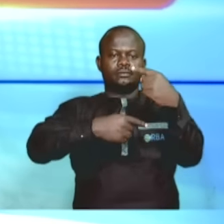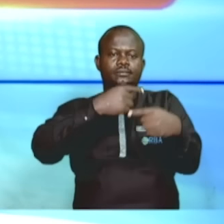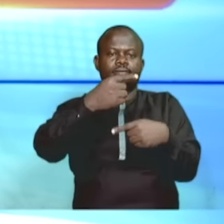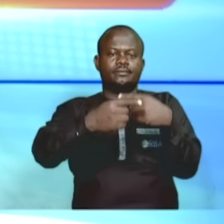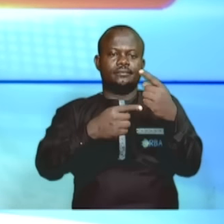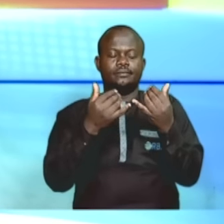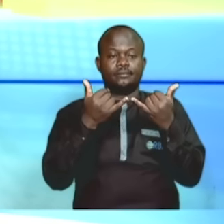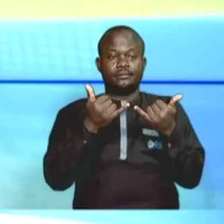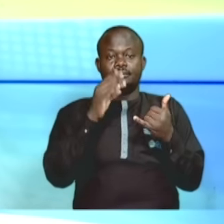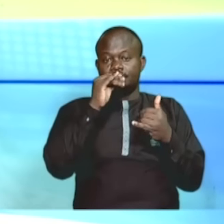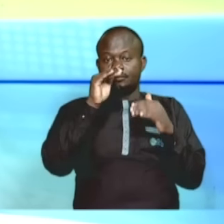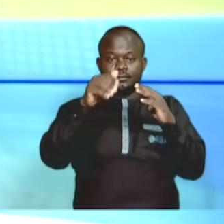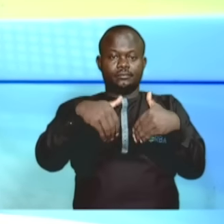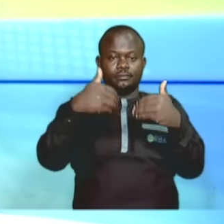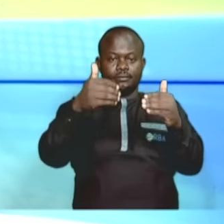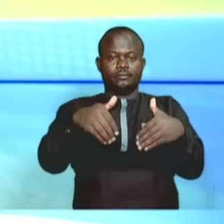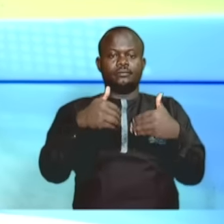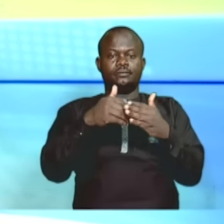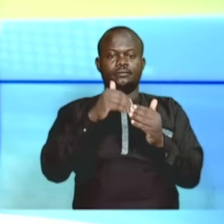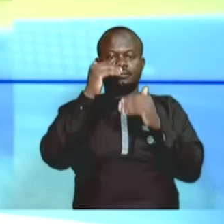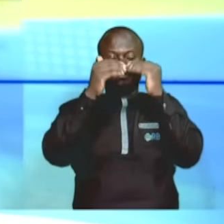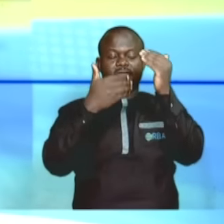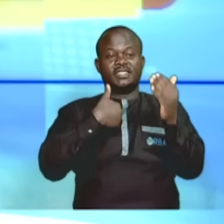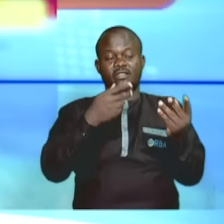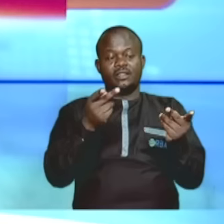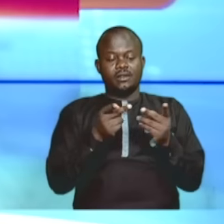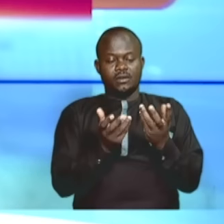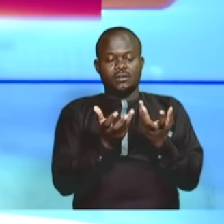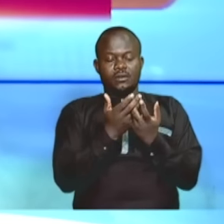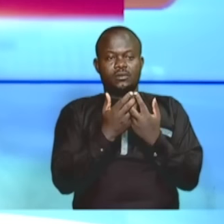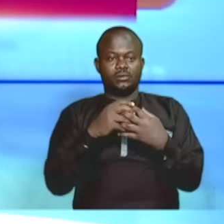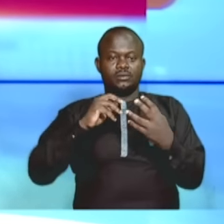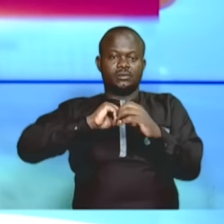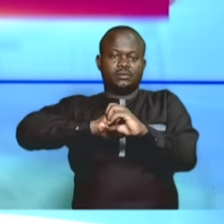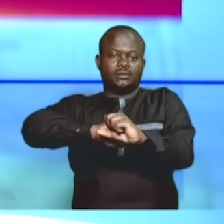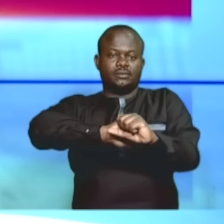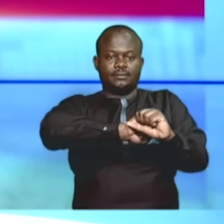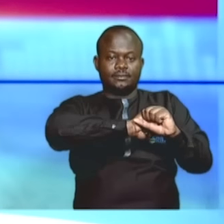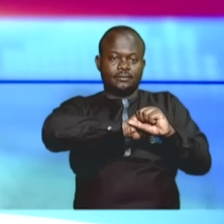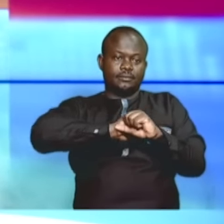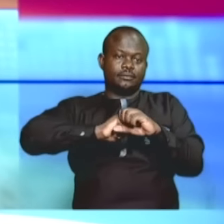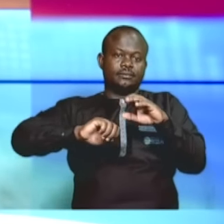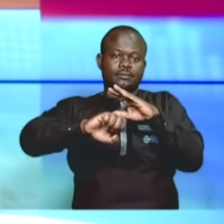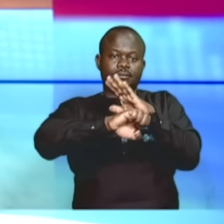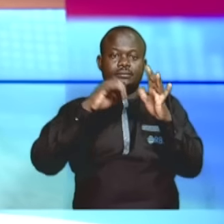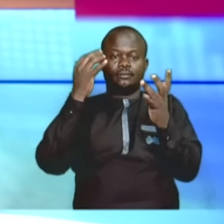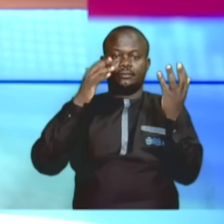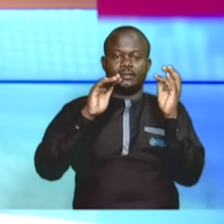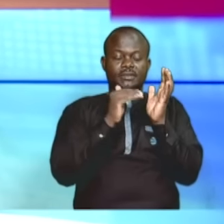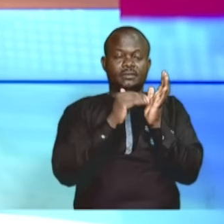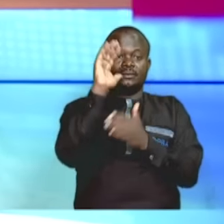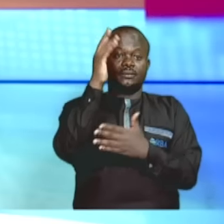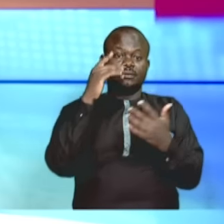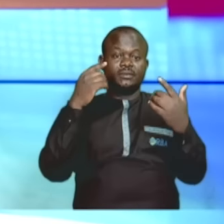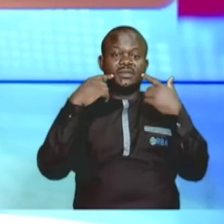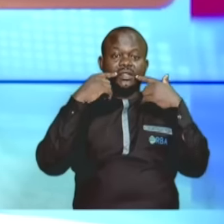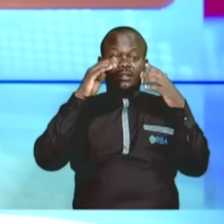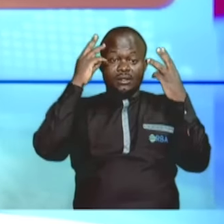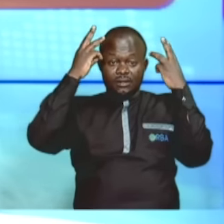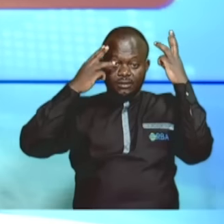Reka tuvuge ku buhinzi. Inzego zifite aho zihuriye no kubungabunga amashyamba ndetse n'ibiti ziravuga ko